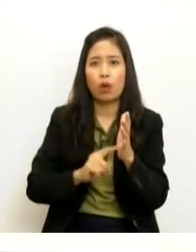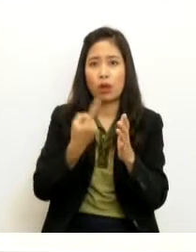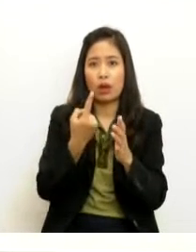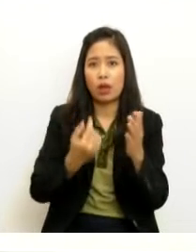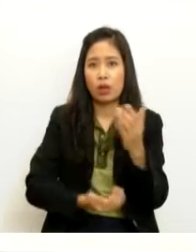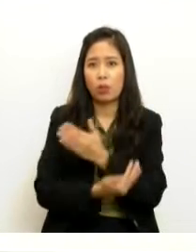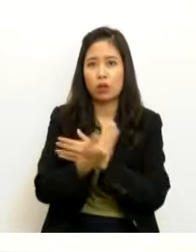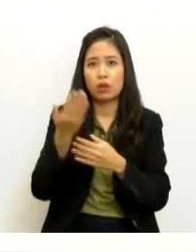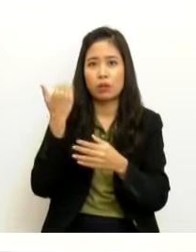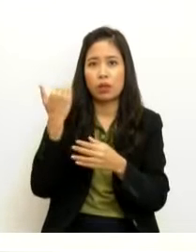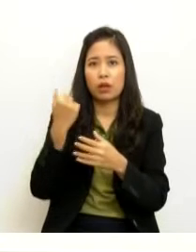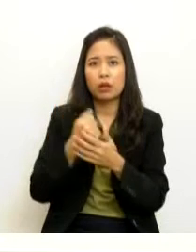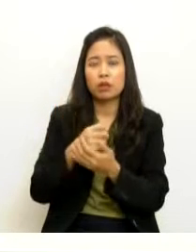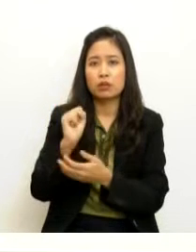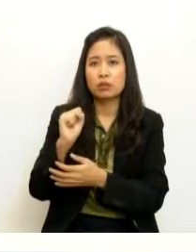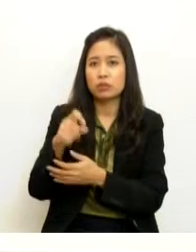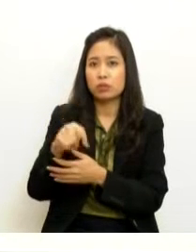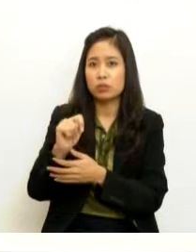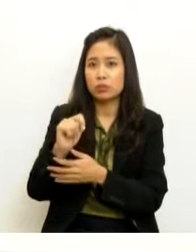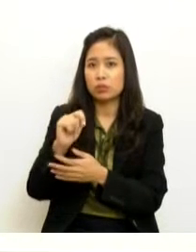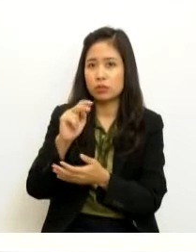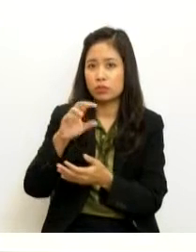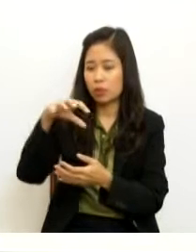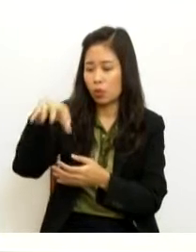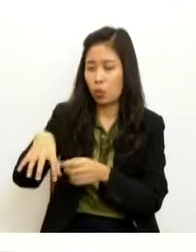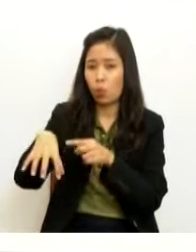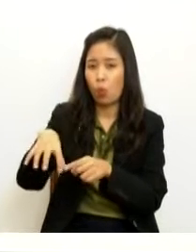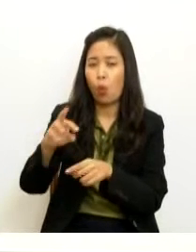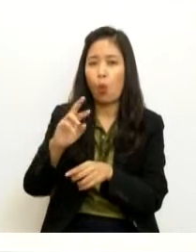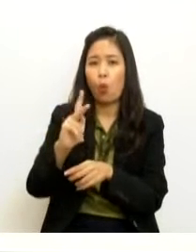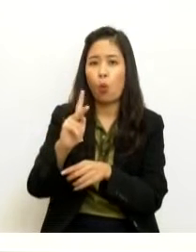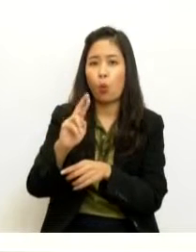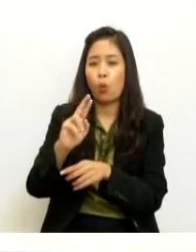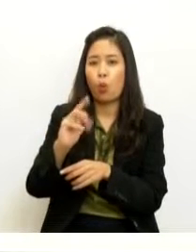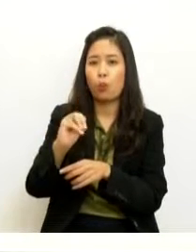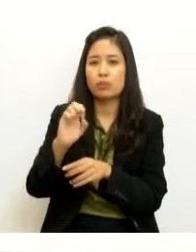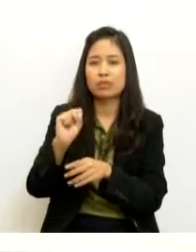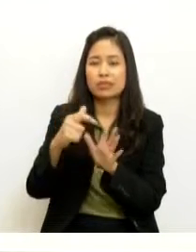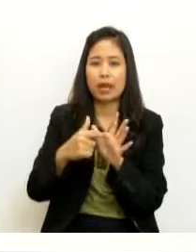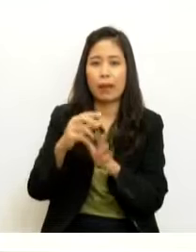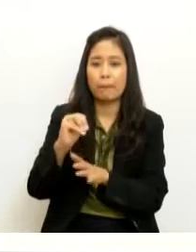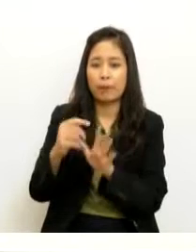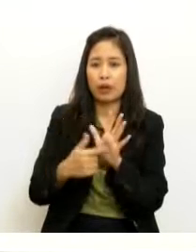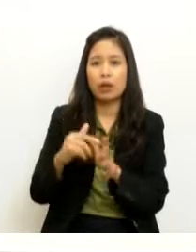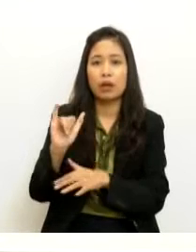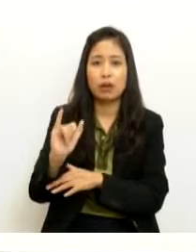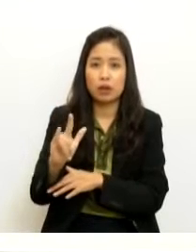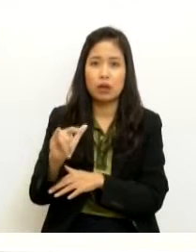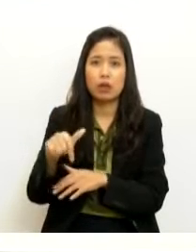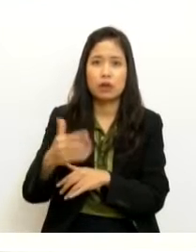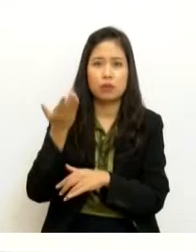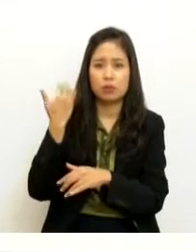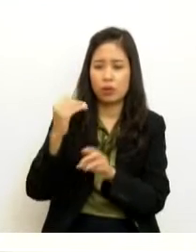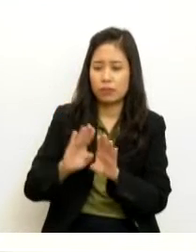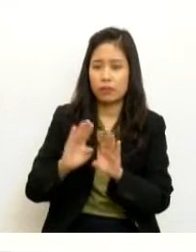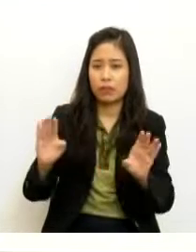เกิดจากตอนนั้นในสปช.กับกรมสามัญเนี่ยยังแยกกันอยู่เป็น2ส่วนพอเปิดการศึกษ